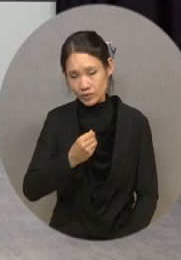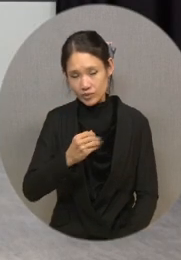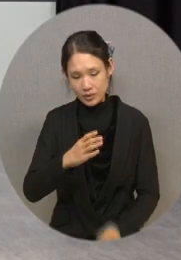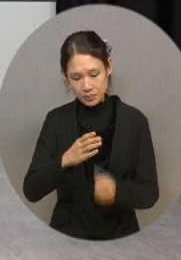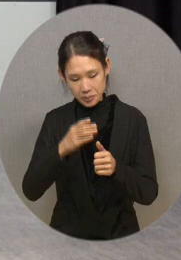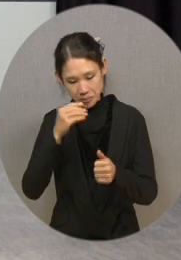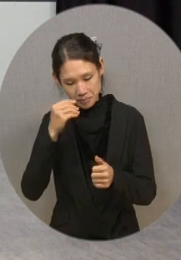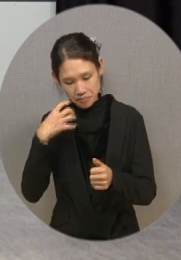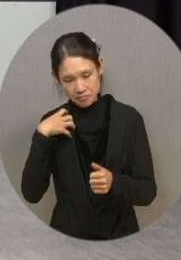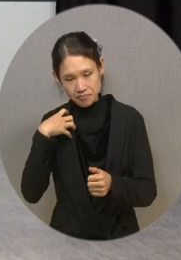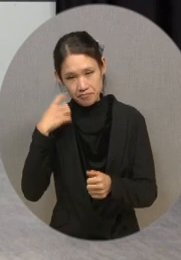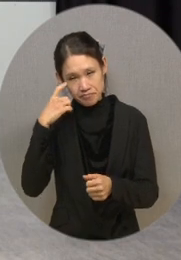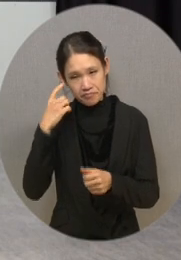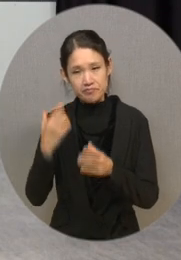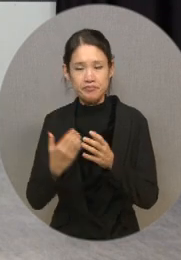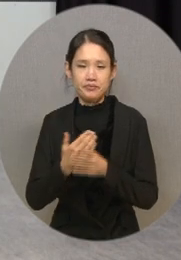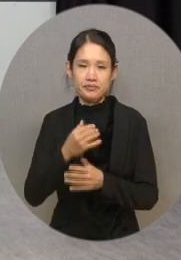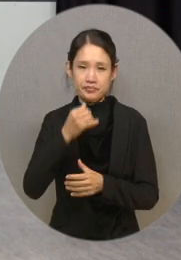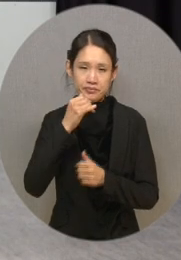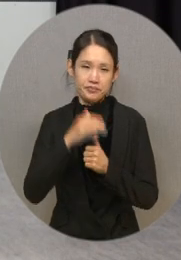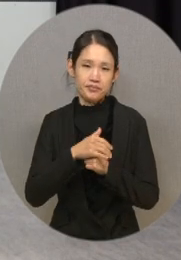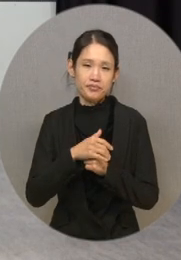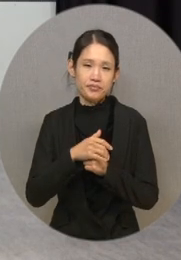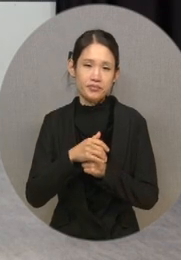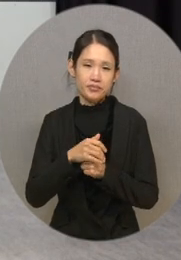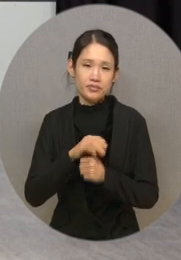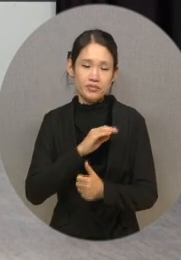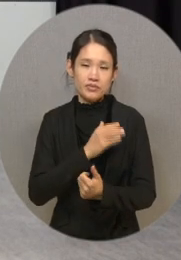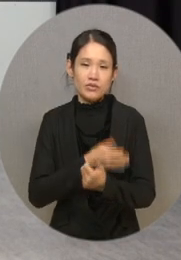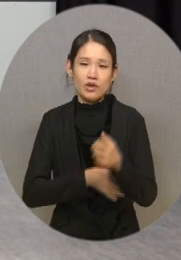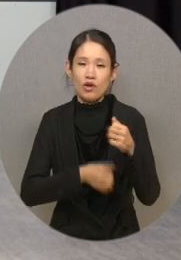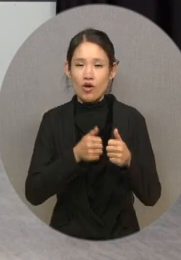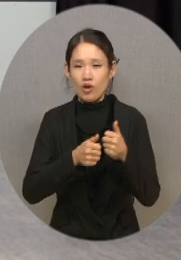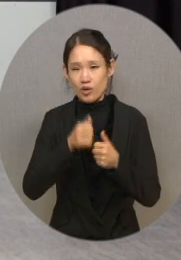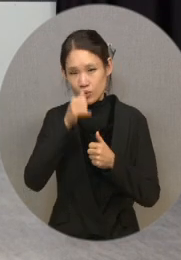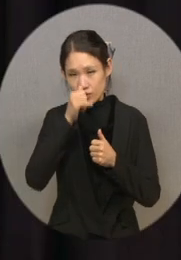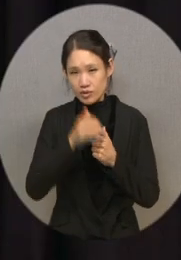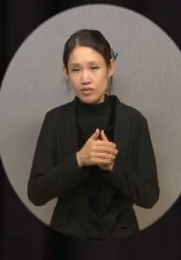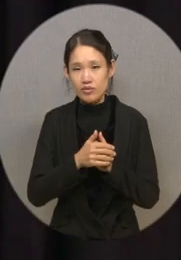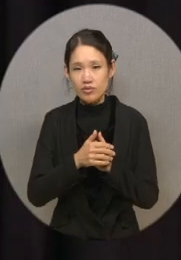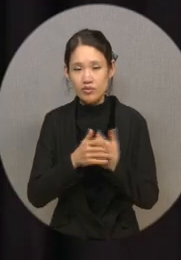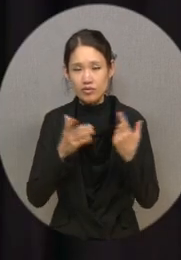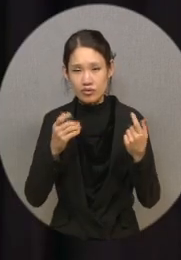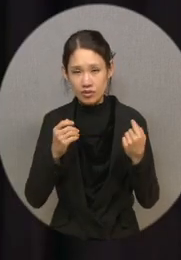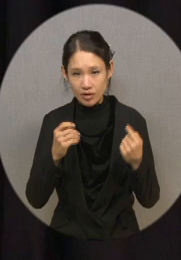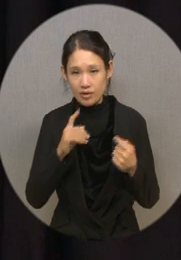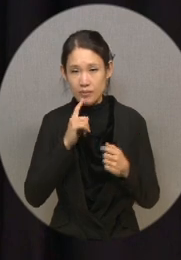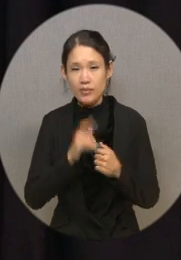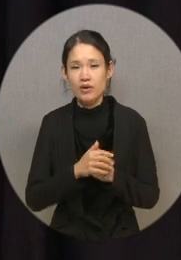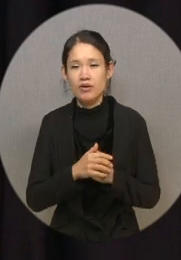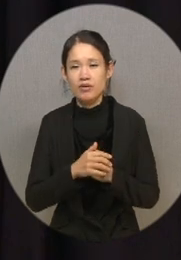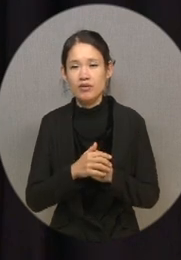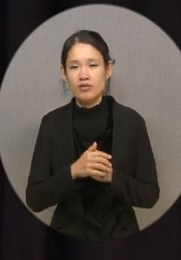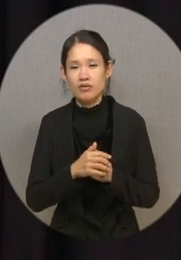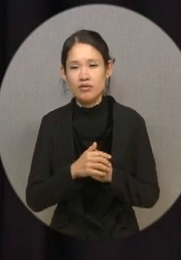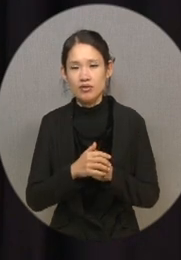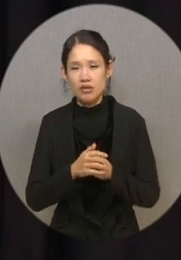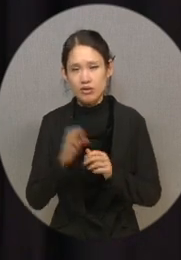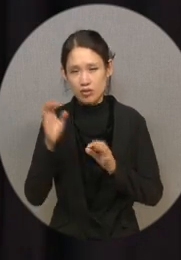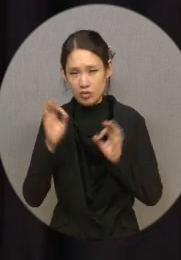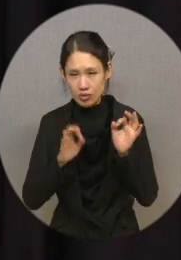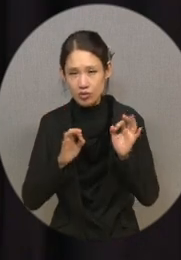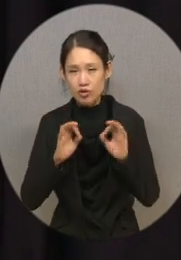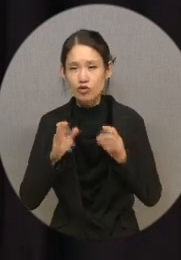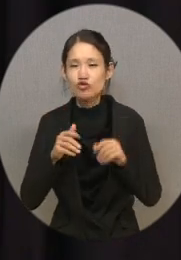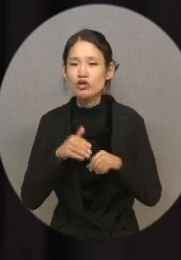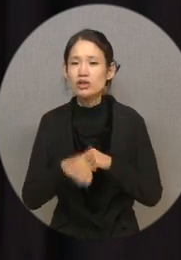개발할 책임이 우리에게 있지 않나. 우리가 마침 경제력도 어느 정도 있고 그러니까는 이런 쪽으로 가야지 자칫 국가주의로